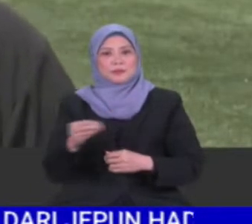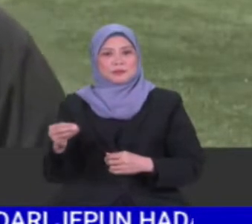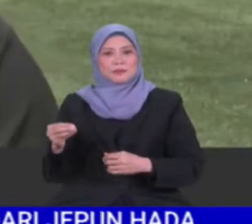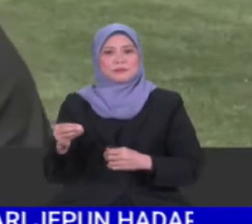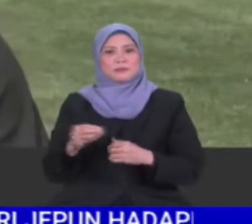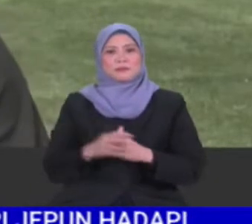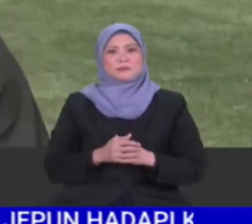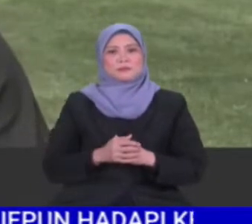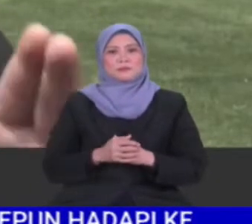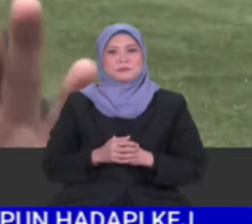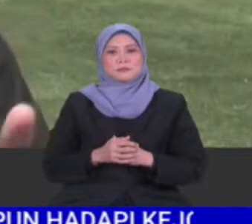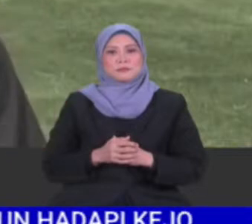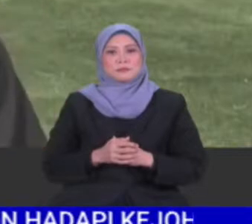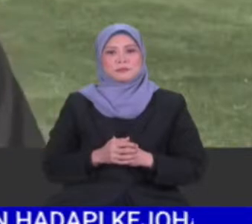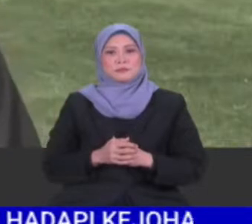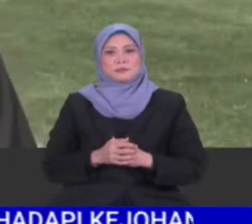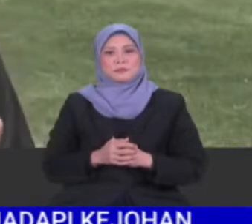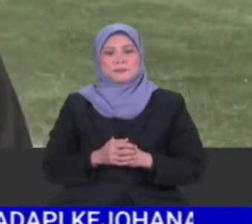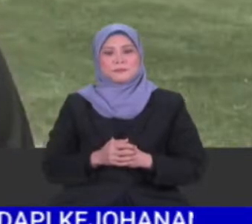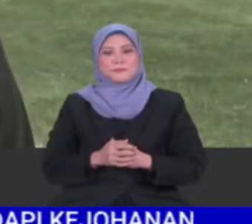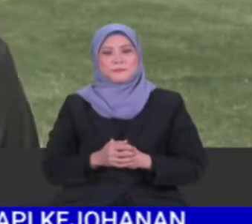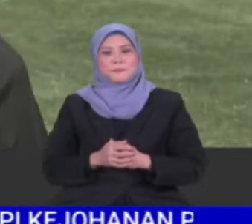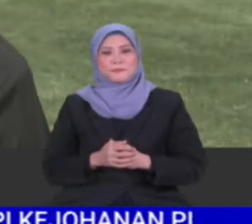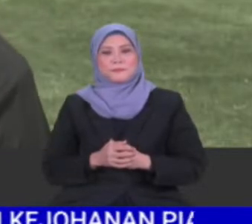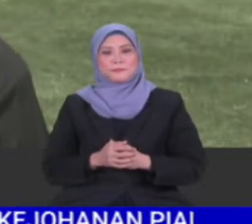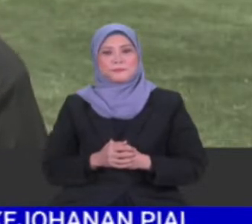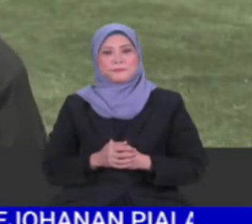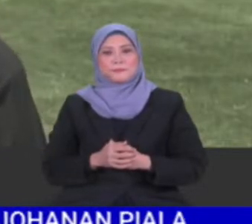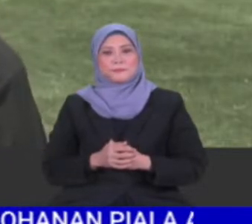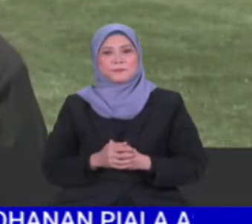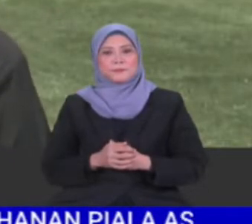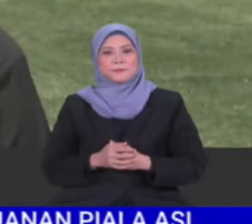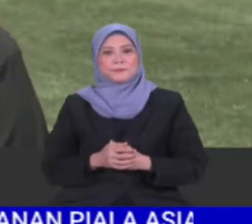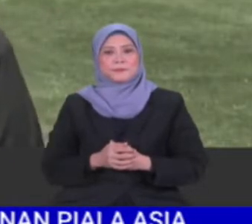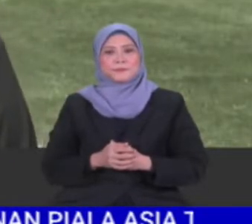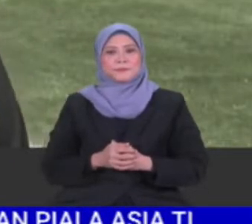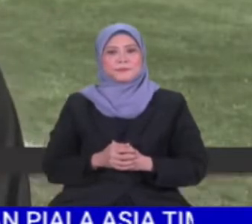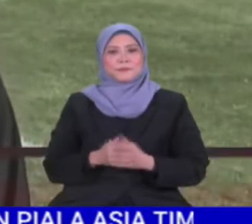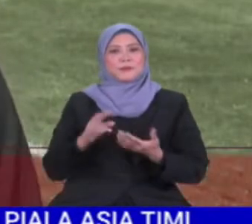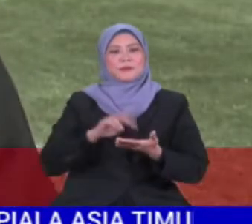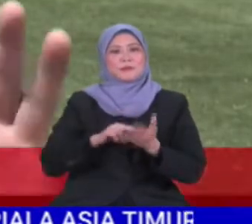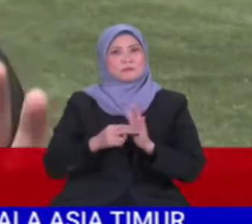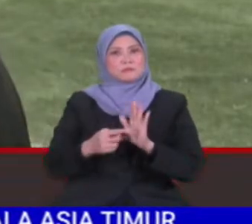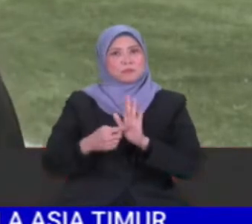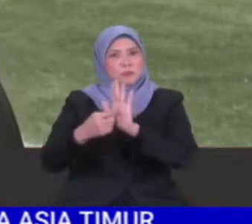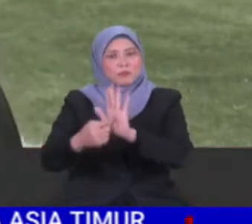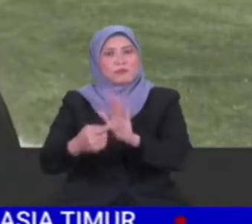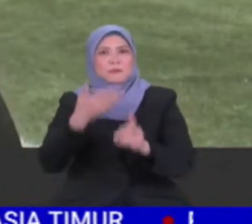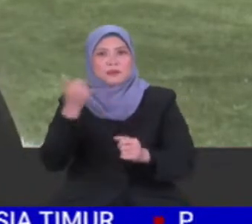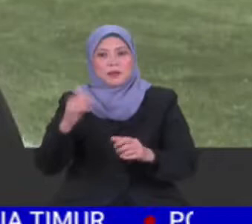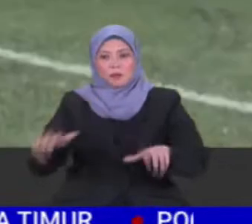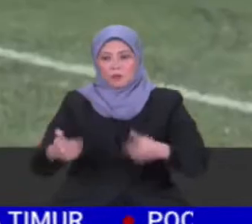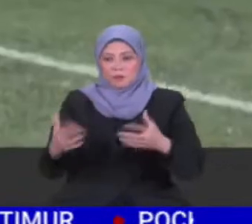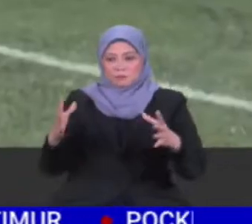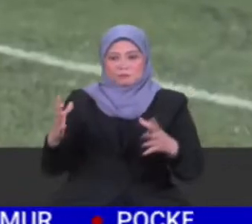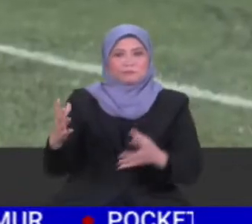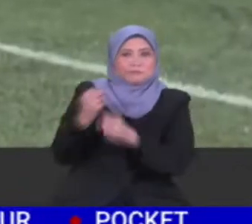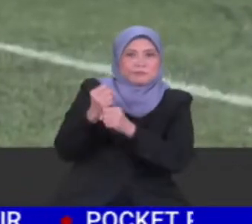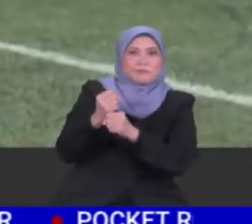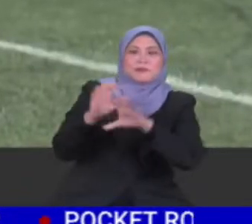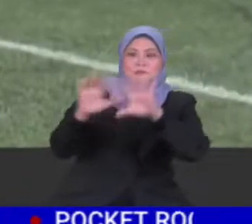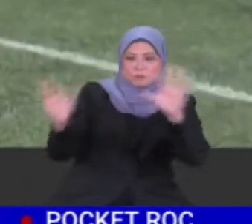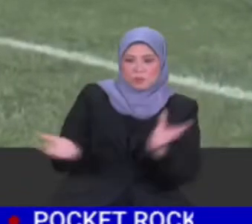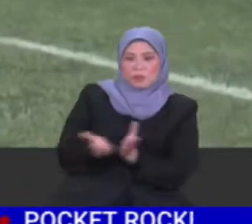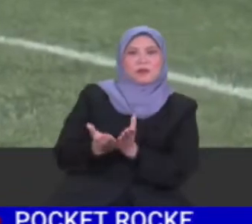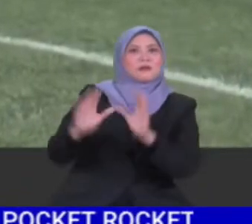B is a father Oke the kind of father that catch is a mother